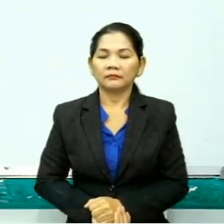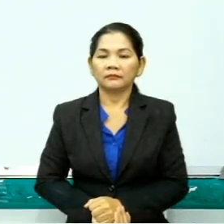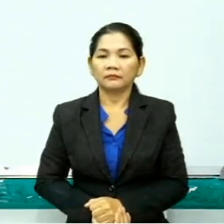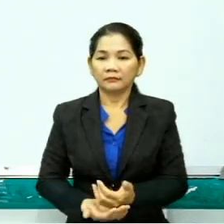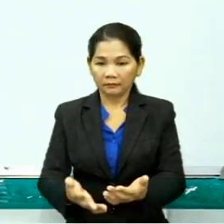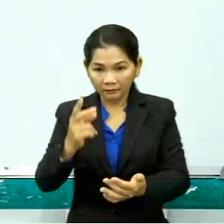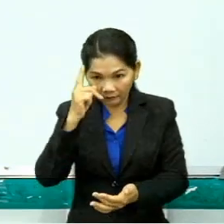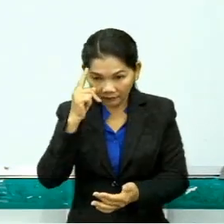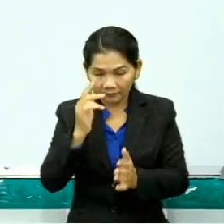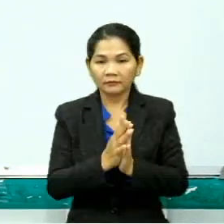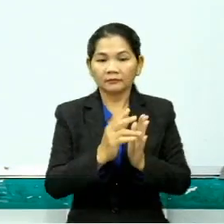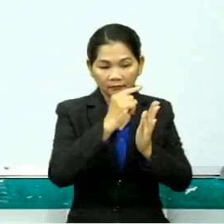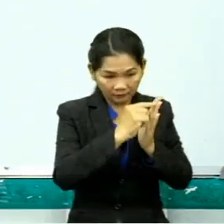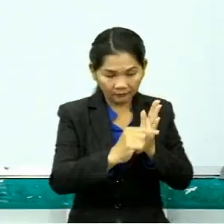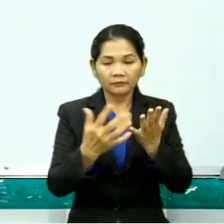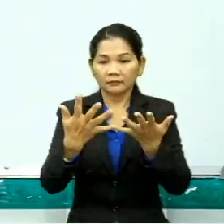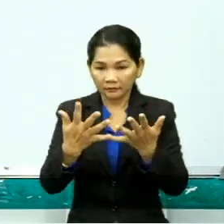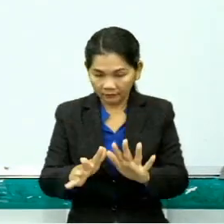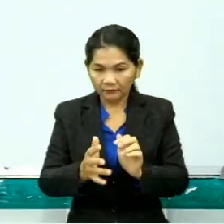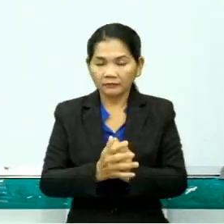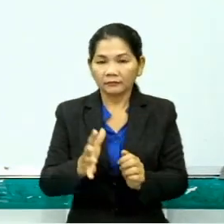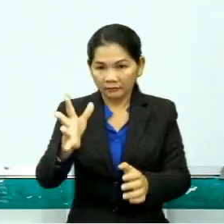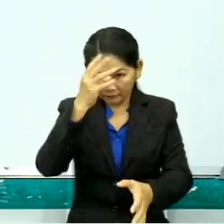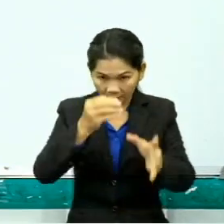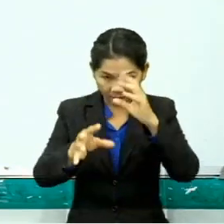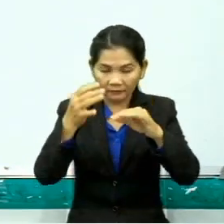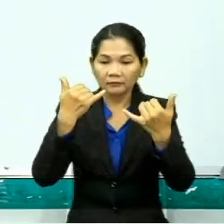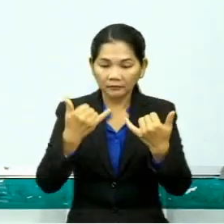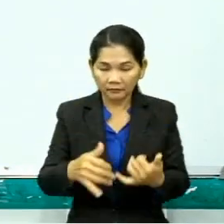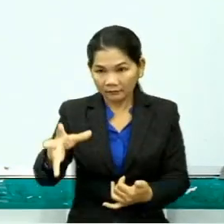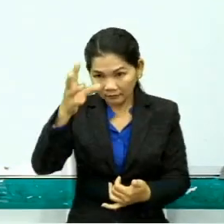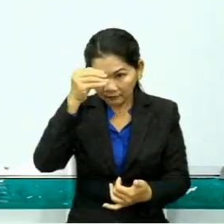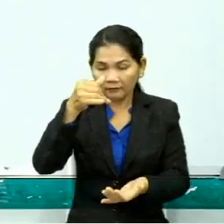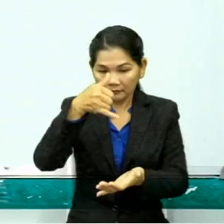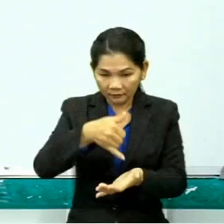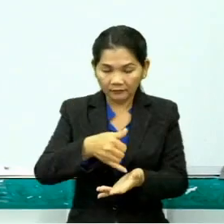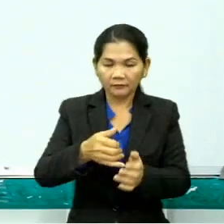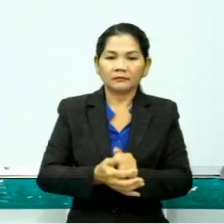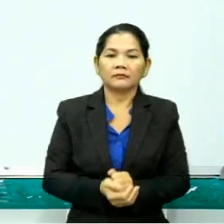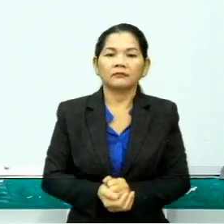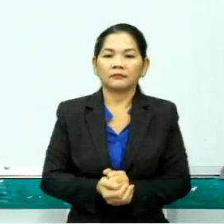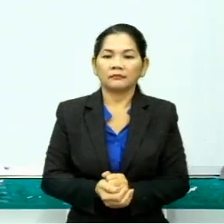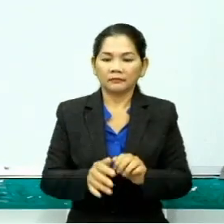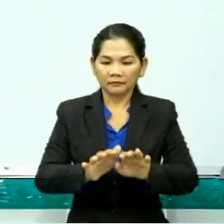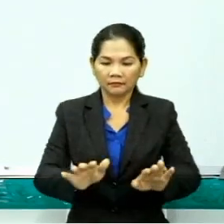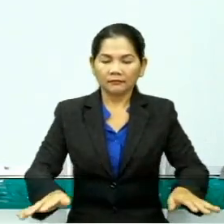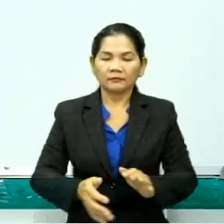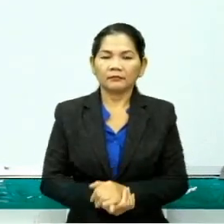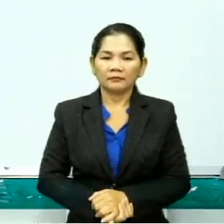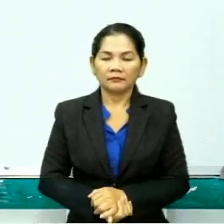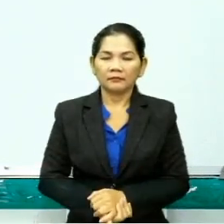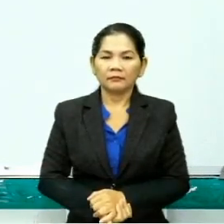con mặt đăng chùm nông chương mê riêng đọc bà dương để trở sạc xa nè thằng ngày ní hay nè con á chân chân xâm rạp con đà miến